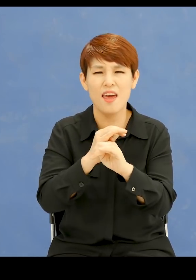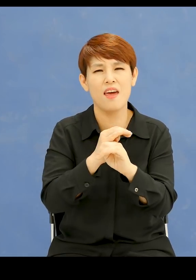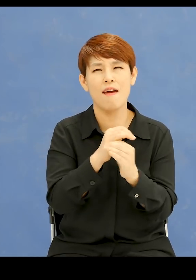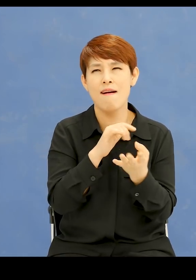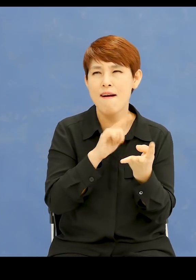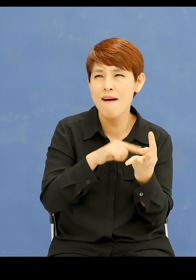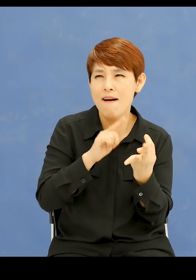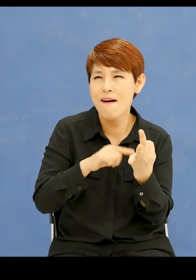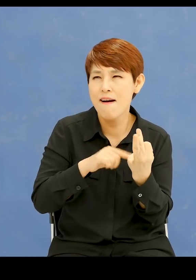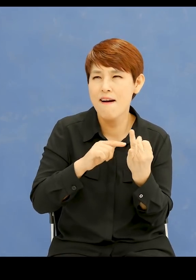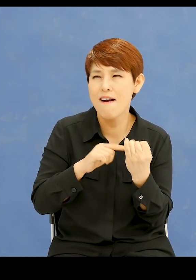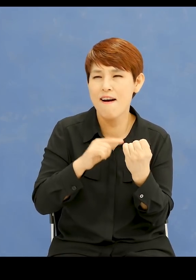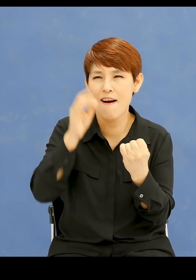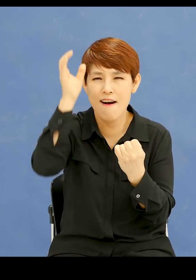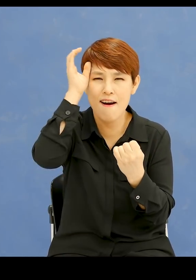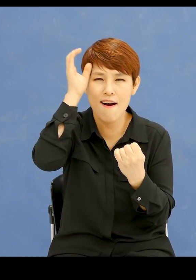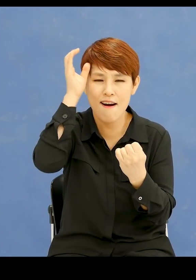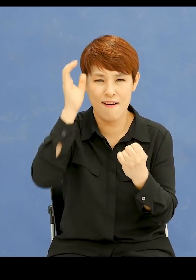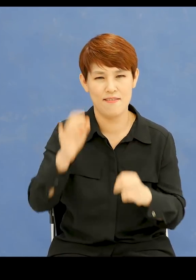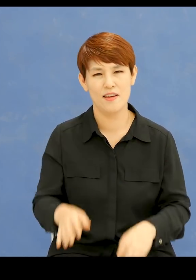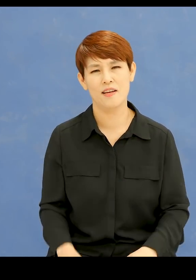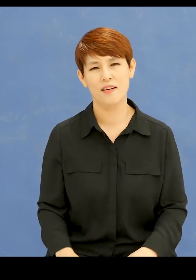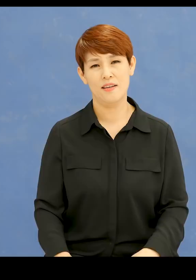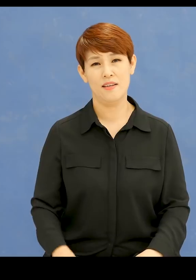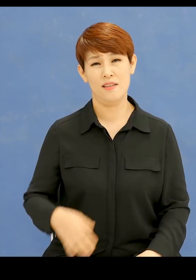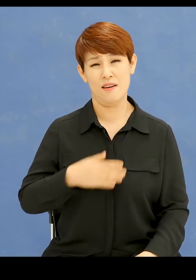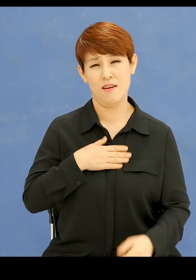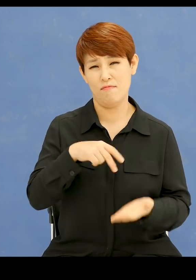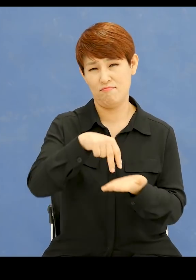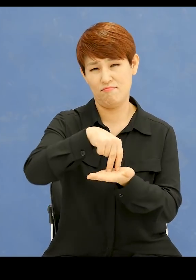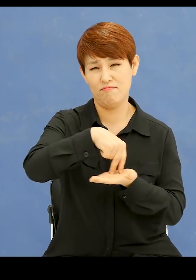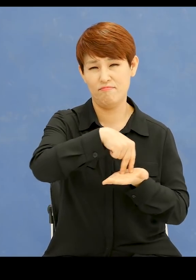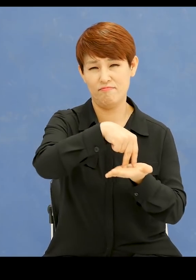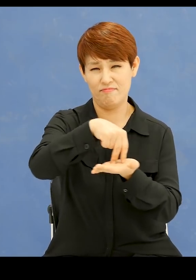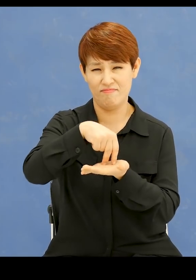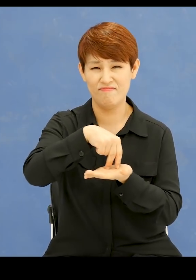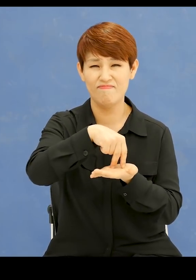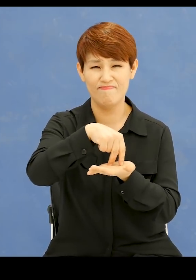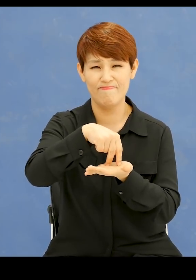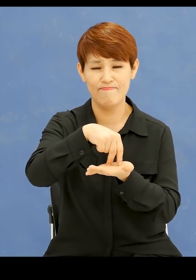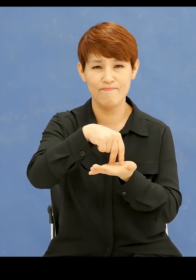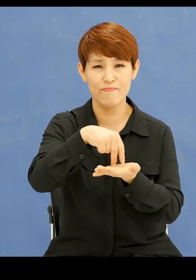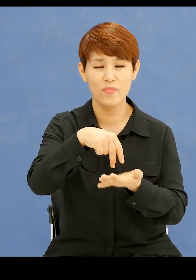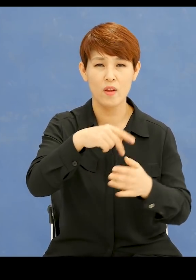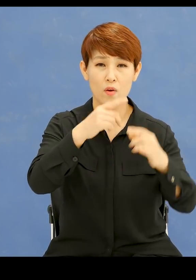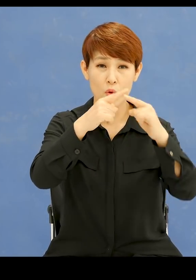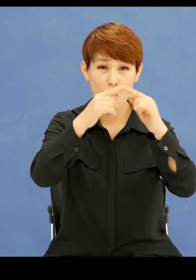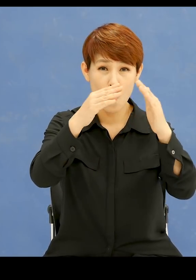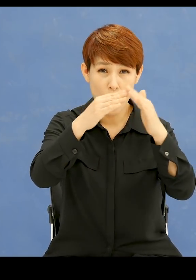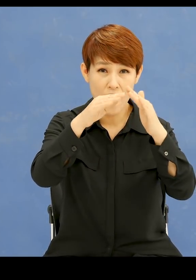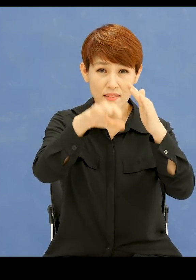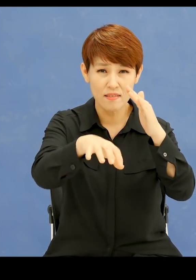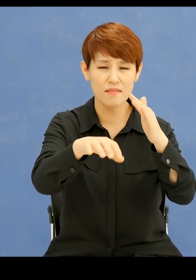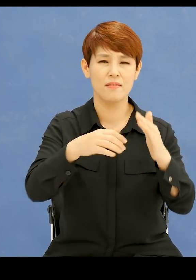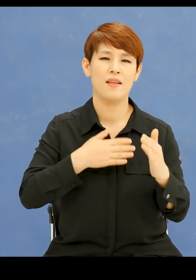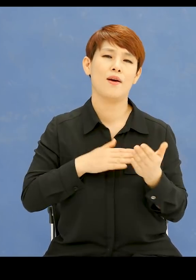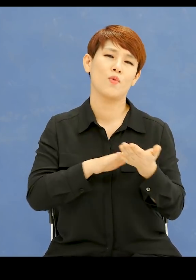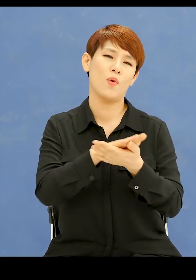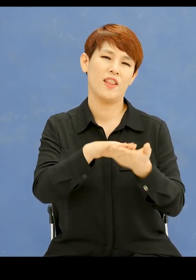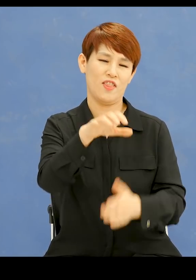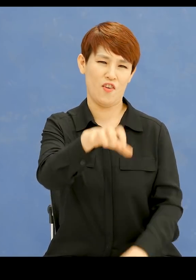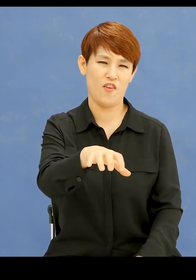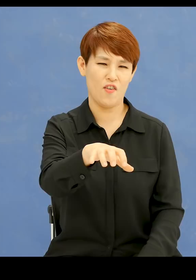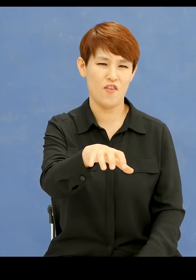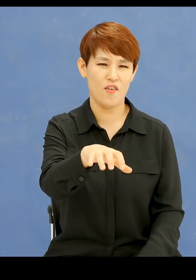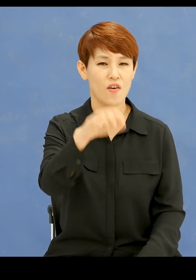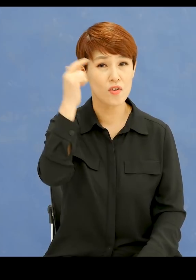어머나. 제가 그때 당시 이제 많이 외롭고 하다 보니까 교회가 제 인생에 있어서 정말 놀이터고 내 정말 영혼의